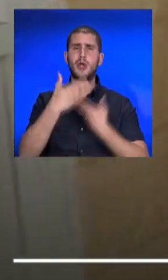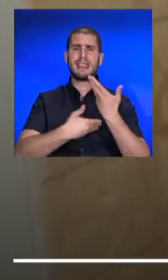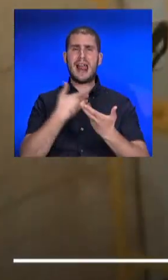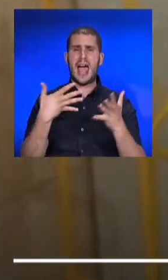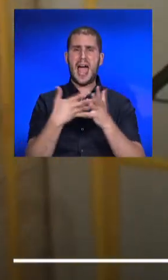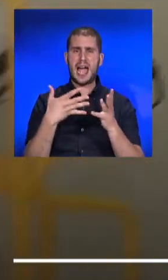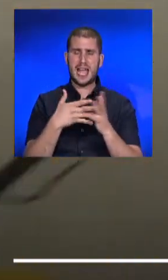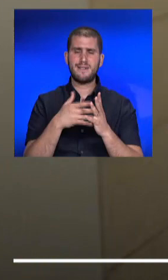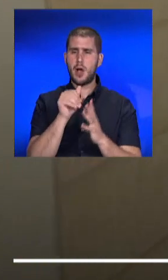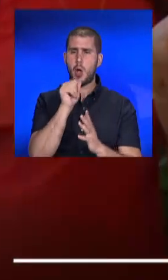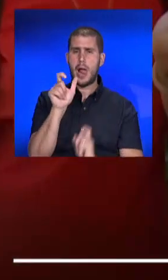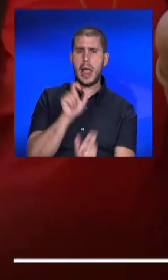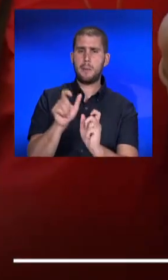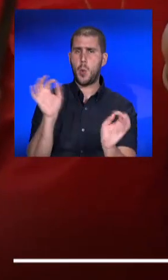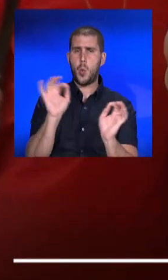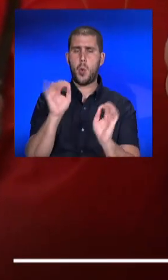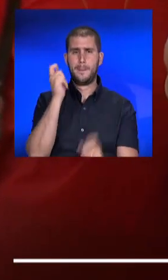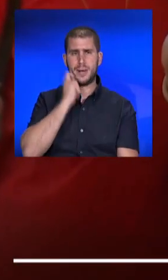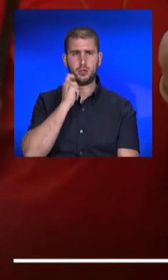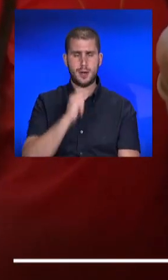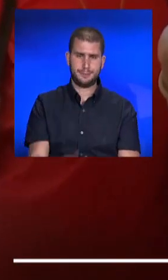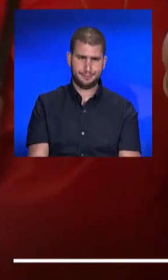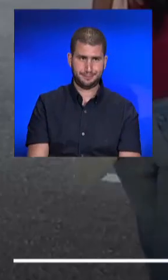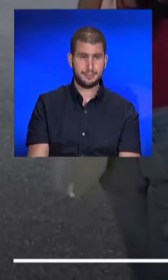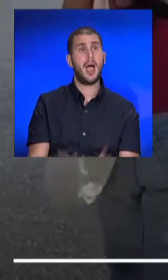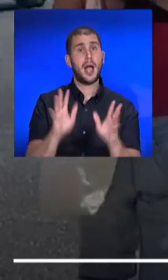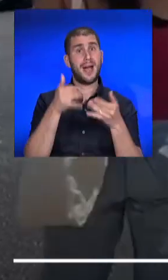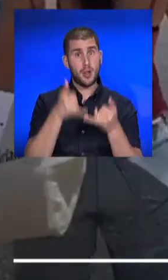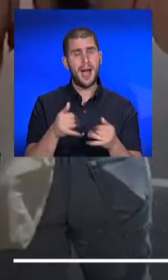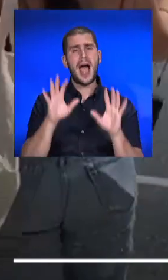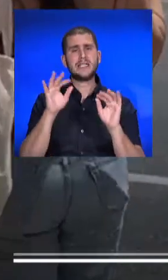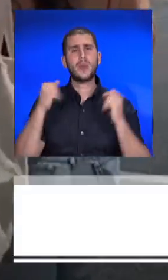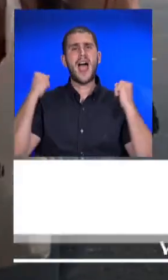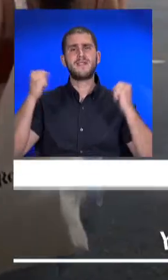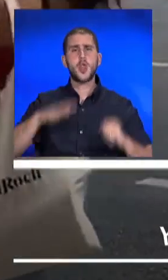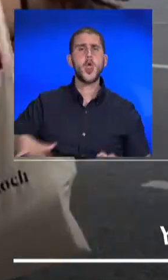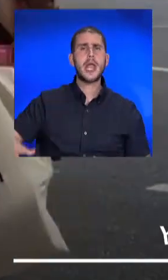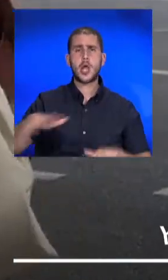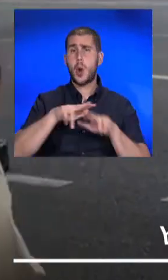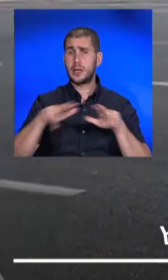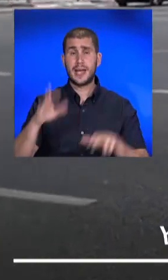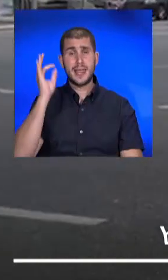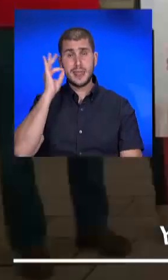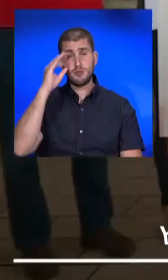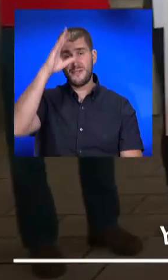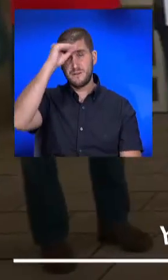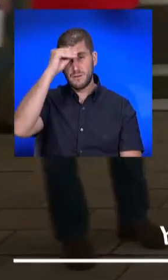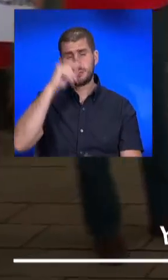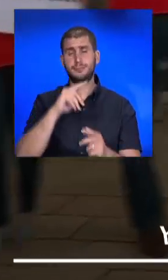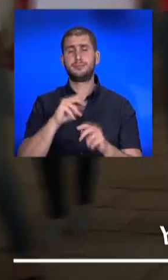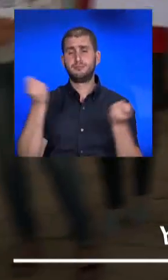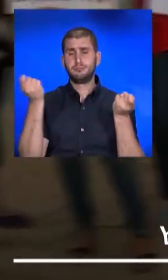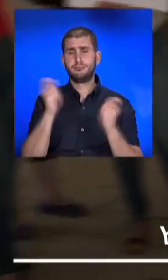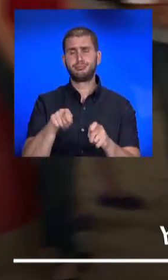ובאי מניעת פשע. גם היום היו עשרות הפגנות ברחבי הארץ, נשים וגברים שבתו במחאה